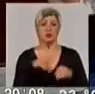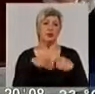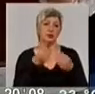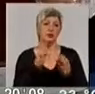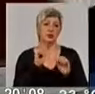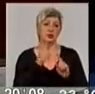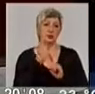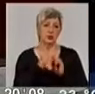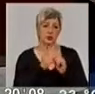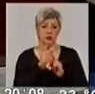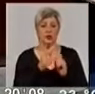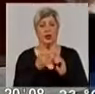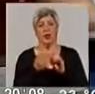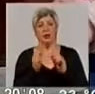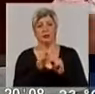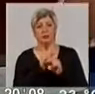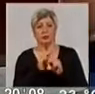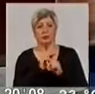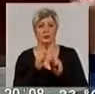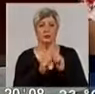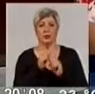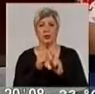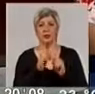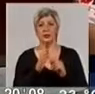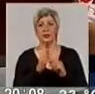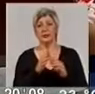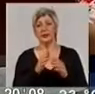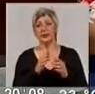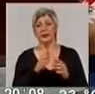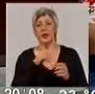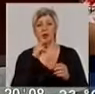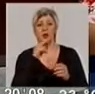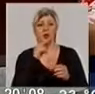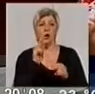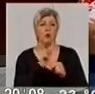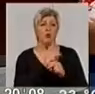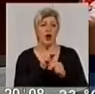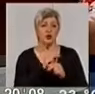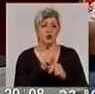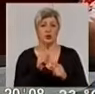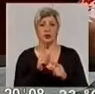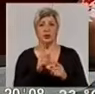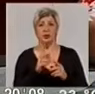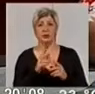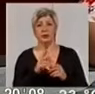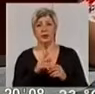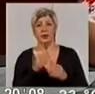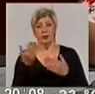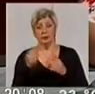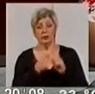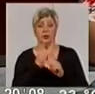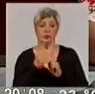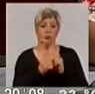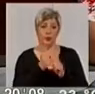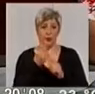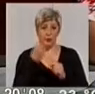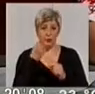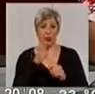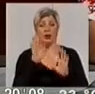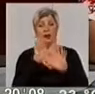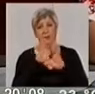там покрасити, робити оце все. Зауваження висловлювали їм, і вони виправляли їх, і потім тільки